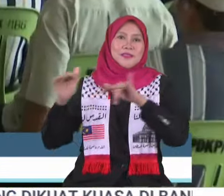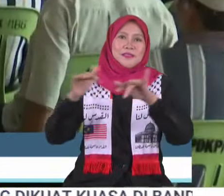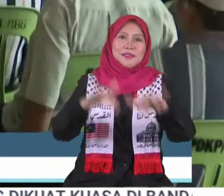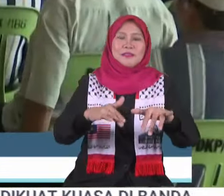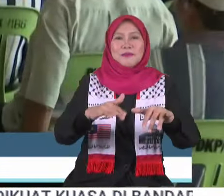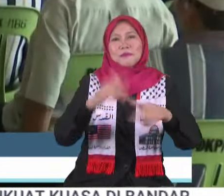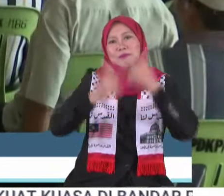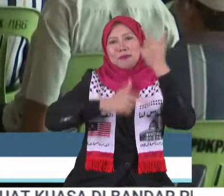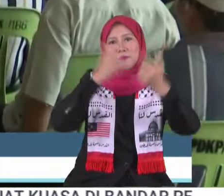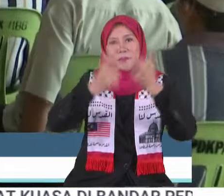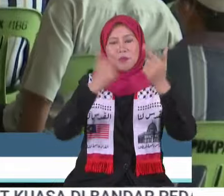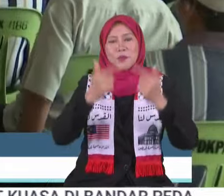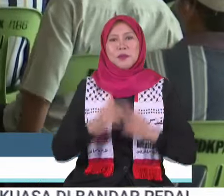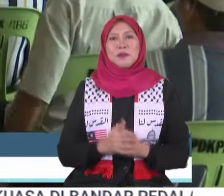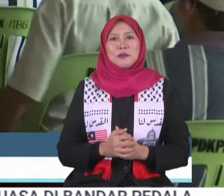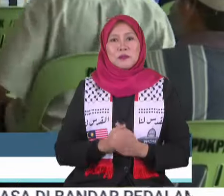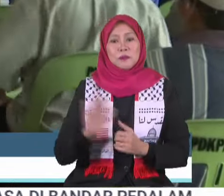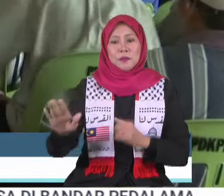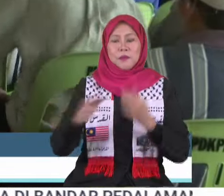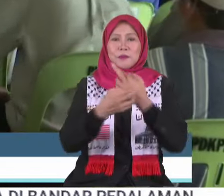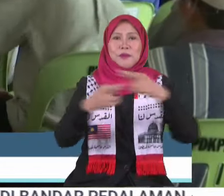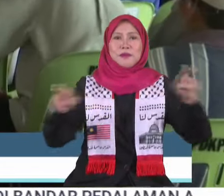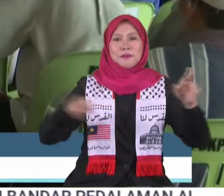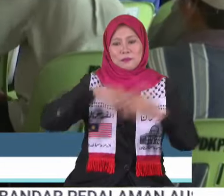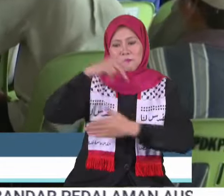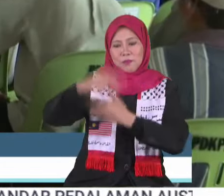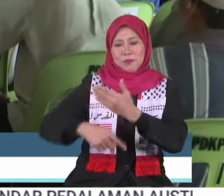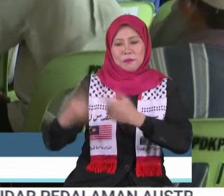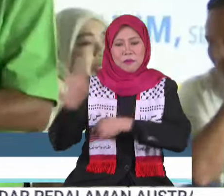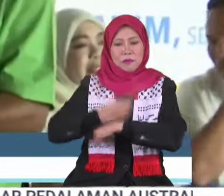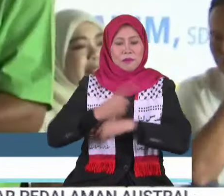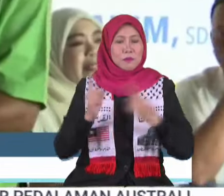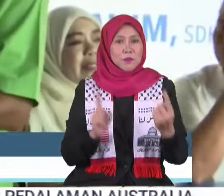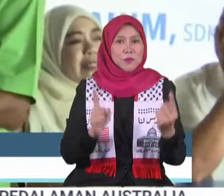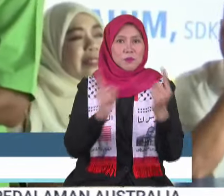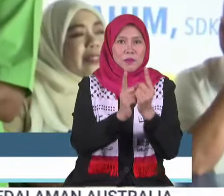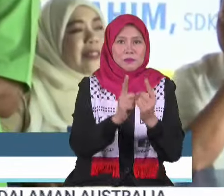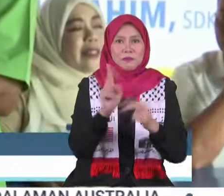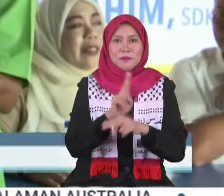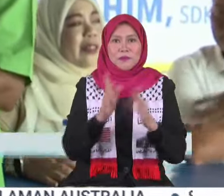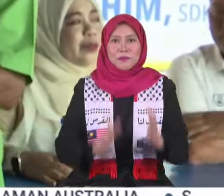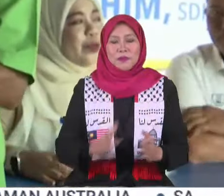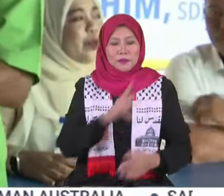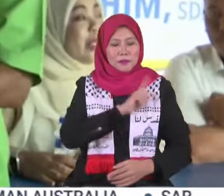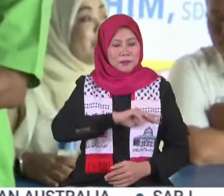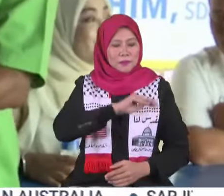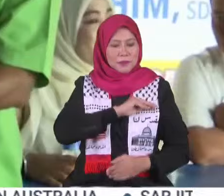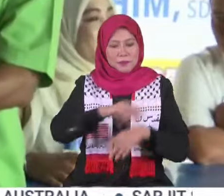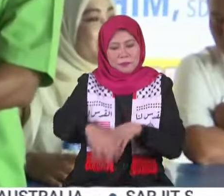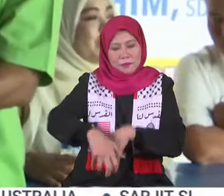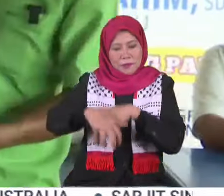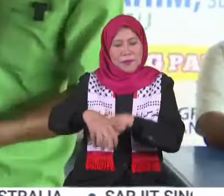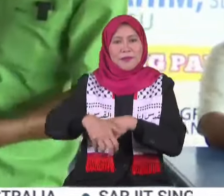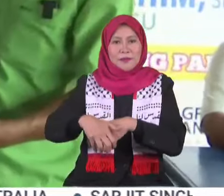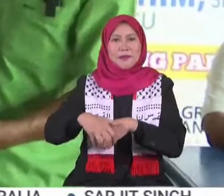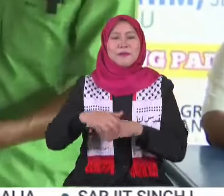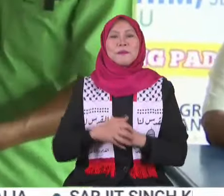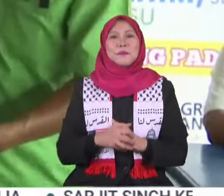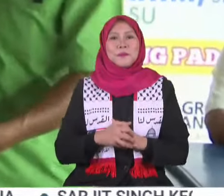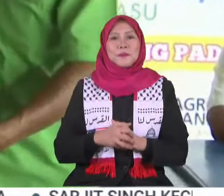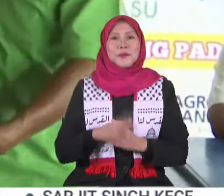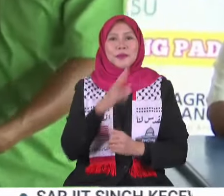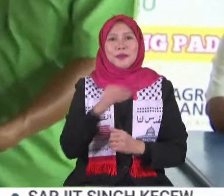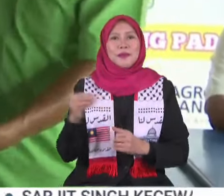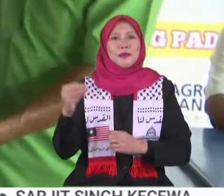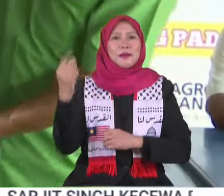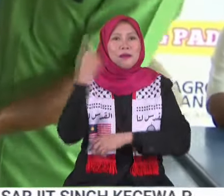Pasu. Beliau merasmikan program Hari Bertemu Pelanggan Kementerian Pertanian dan Keterjaminan Makanan dan